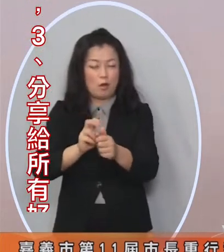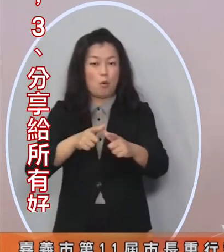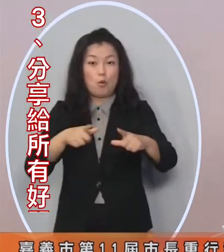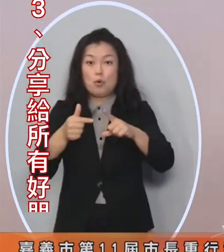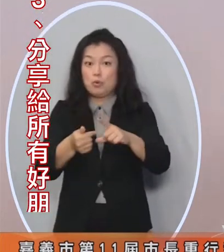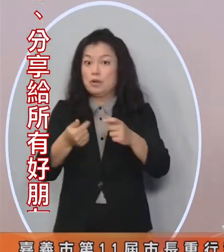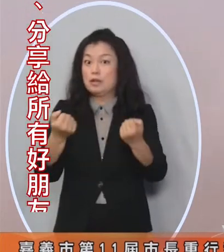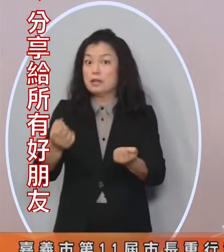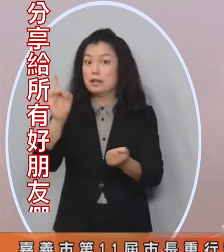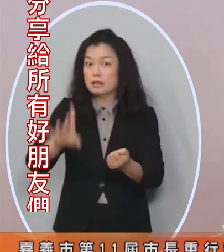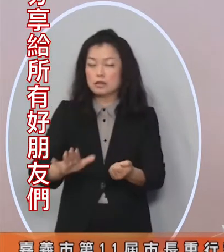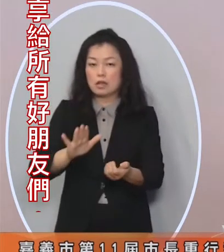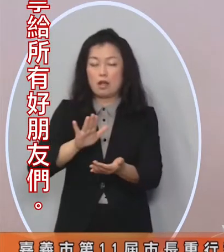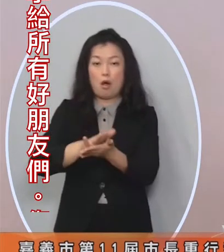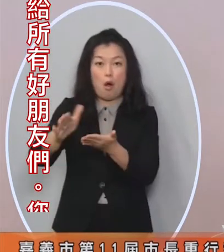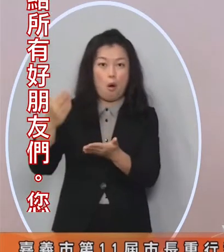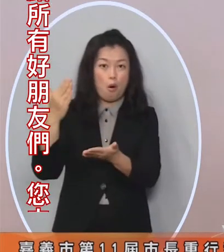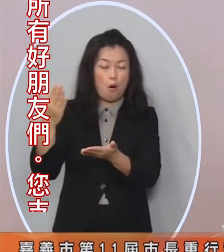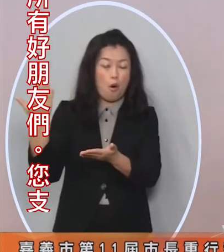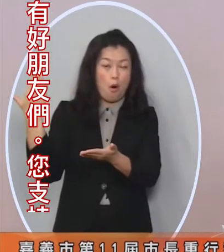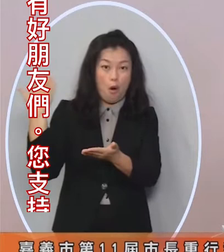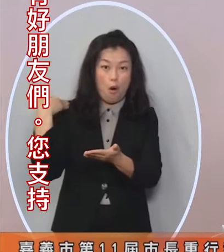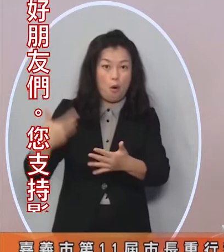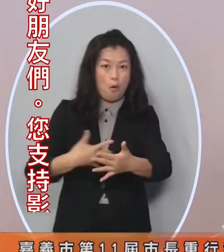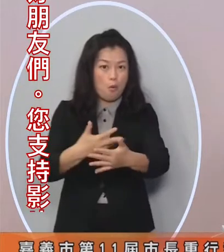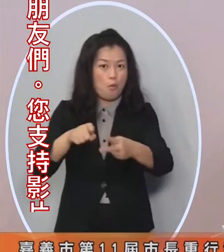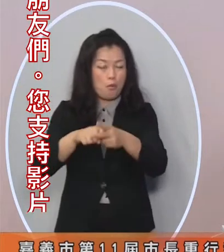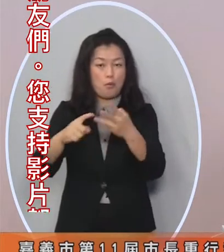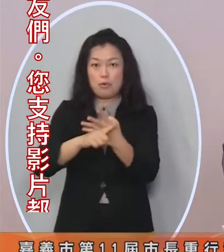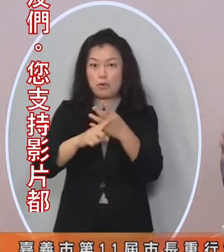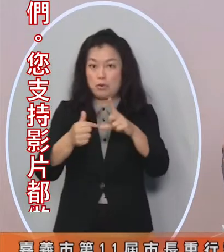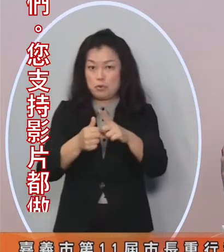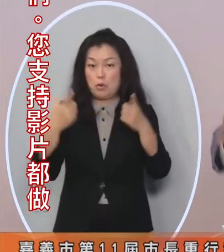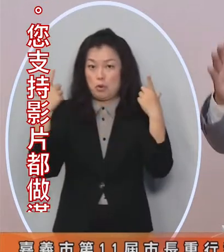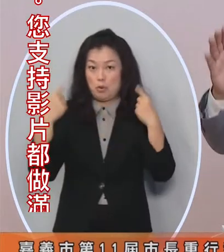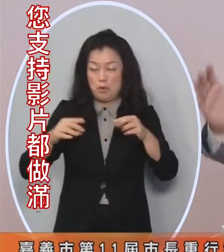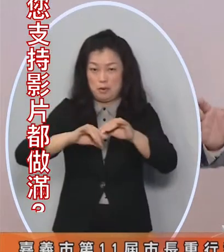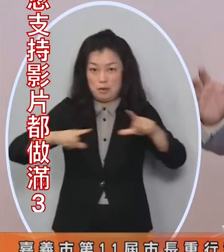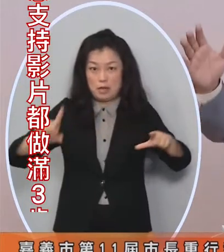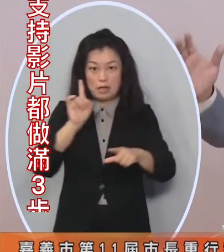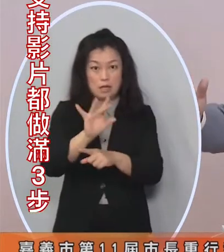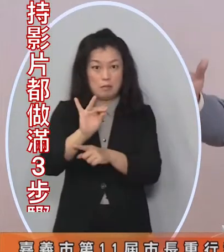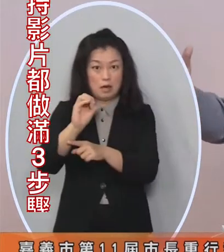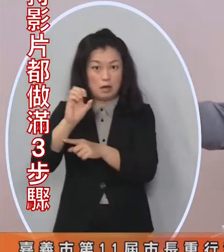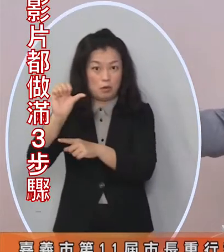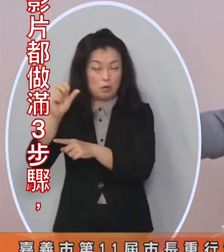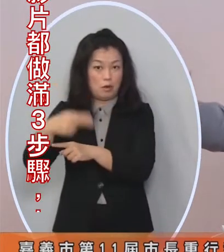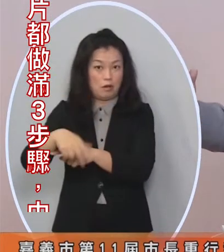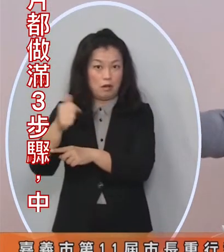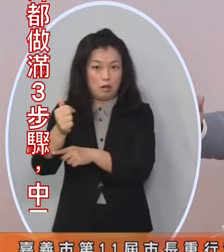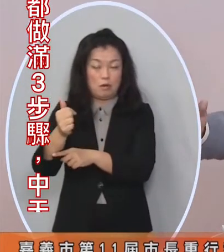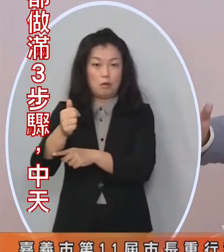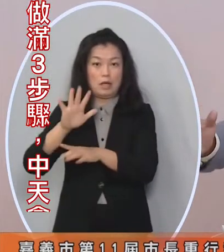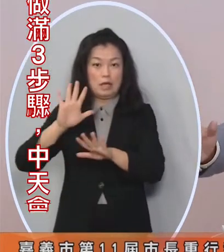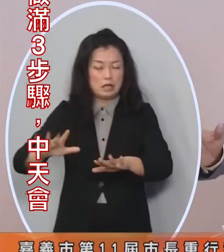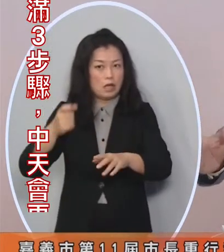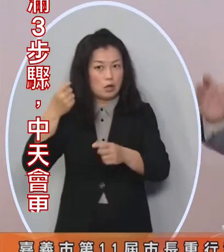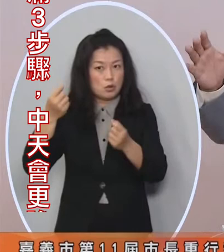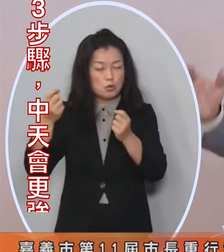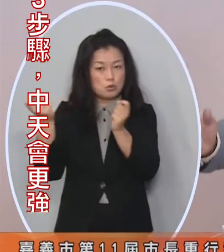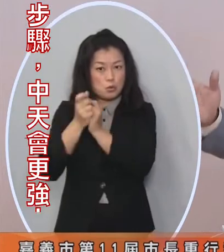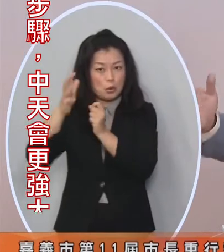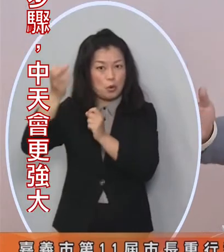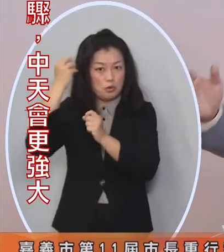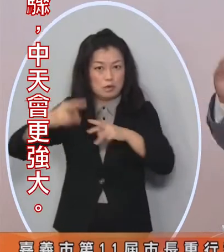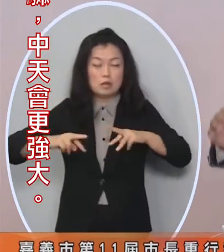工业区。后湖工业区总共105公顷，现在有一点变化。为什么？因为嘉基买下其中两块土地，